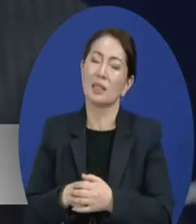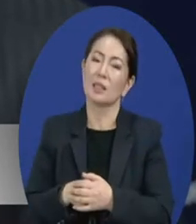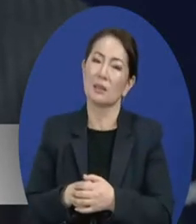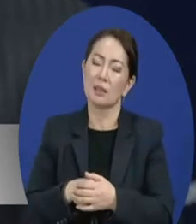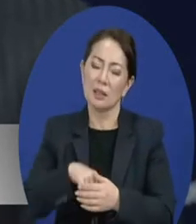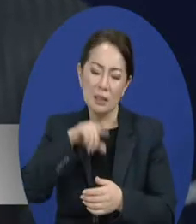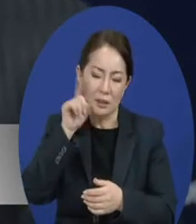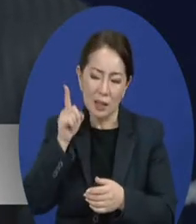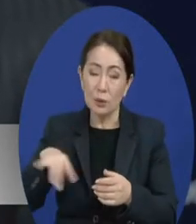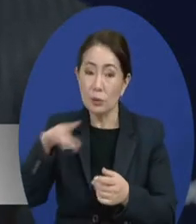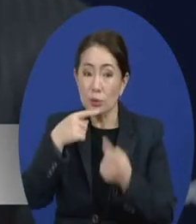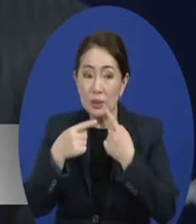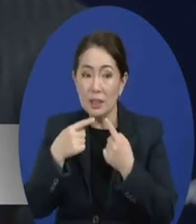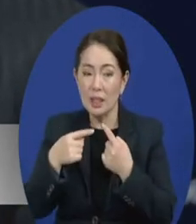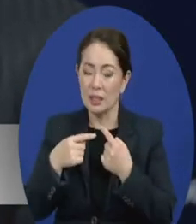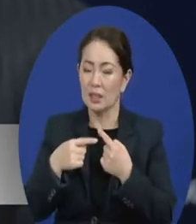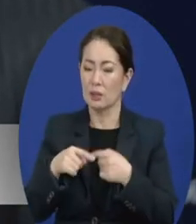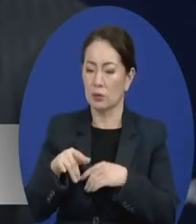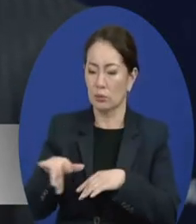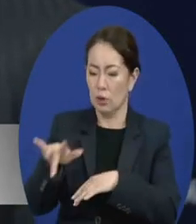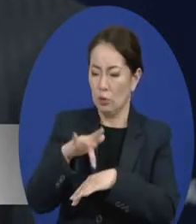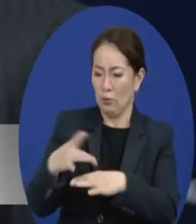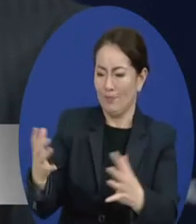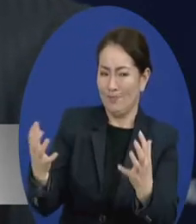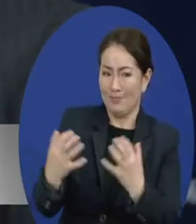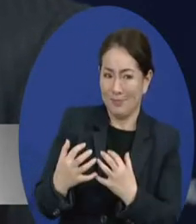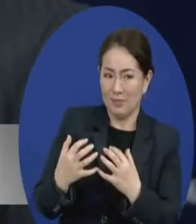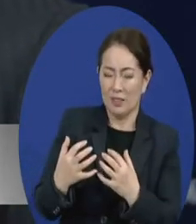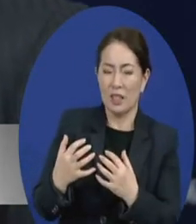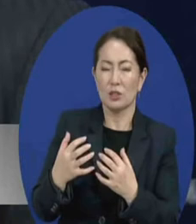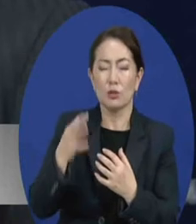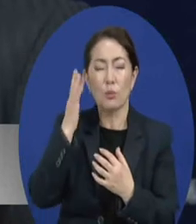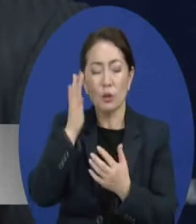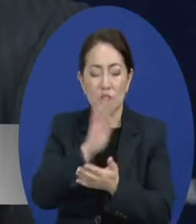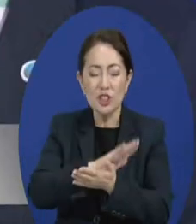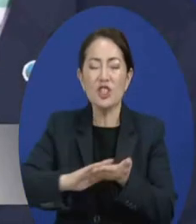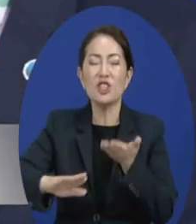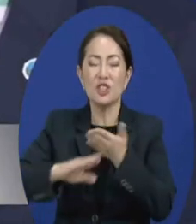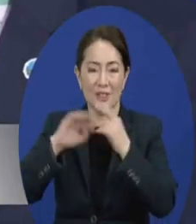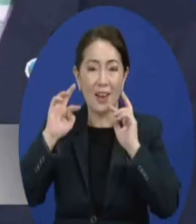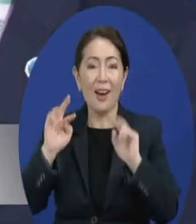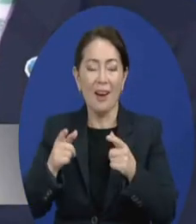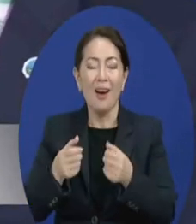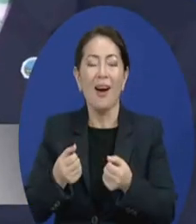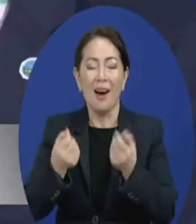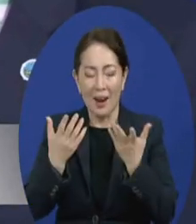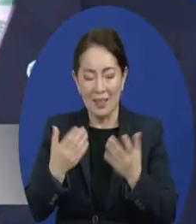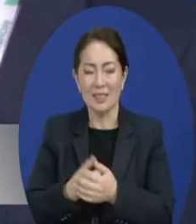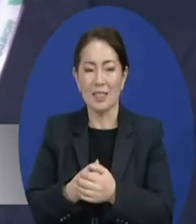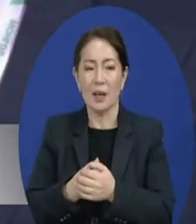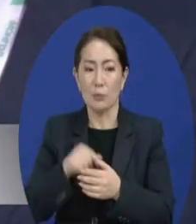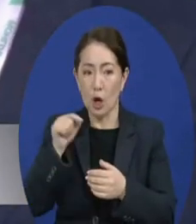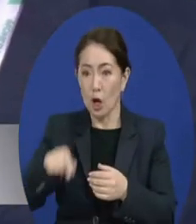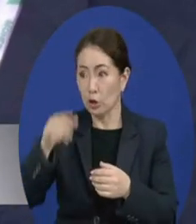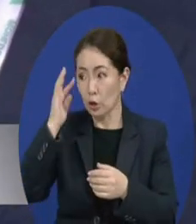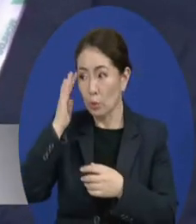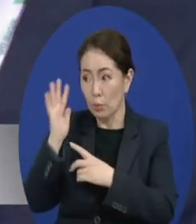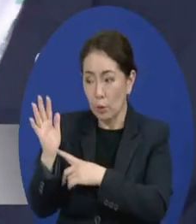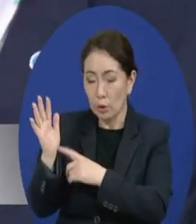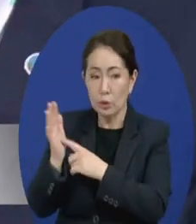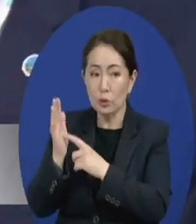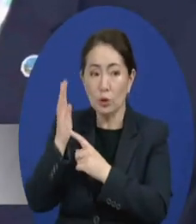шууд залуучдын хэлээр бол цөмд одоо татсан ийм одоо бодлого бол шинээр гарч ирж, цоош нь бодлого гарч ирж байна. Тэгээ энэ удаагийн бодлого бол